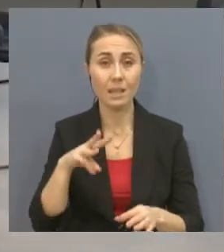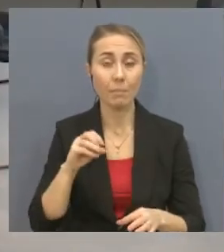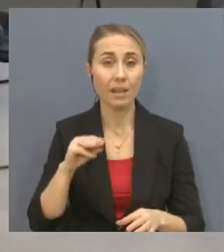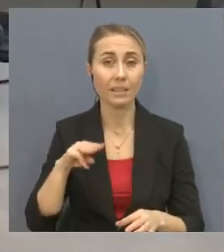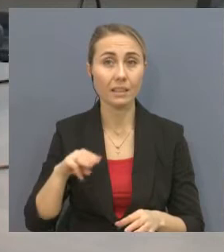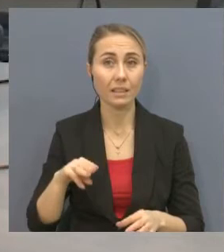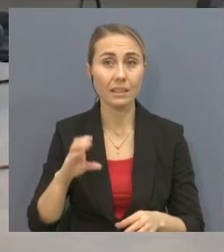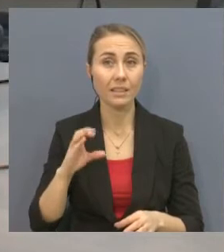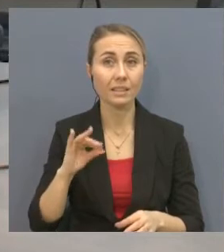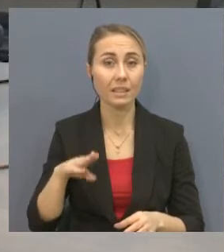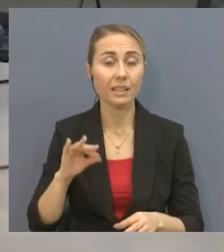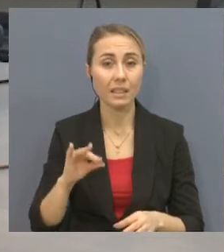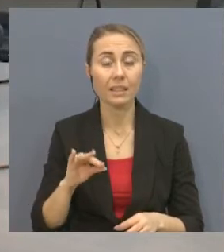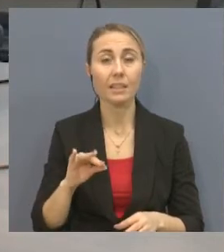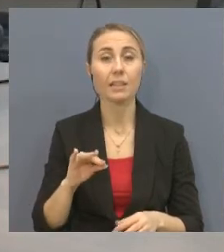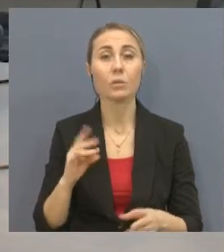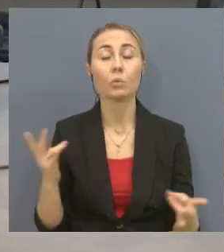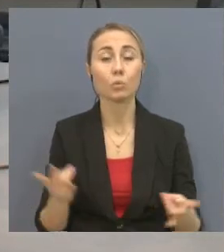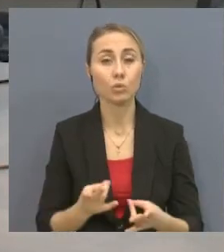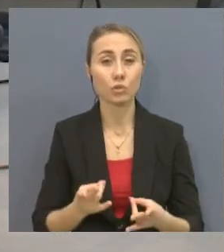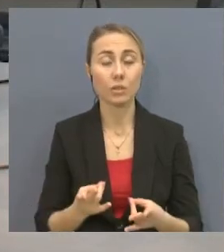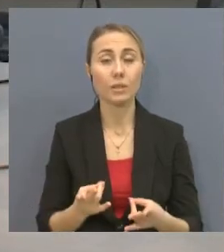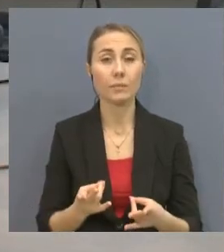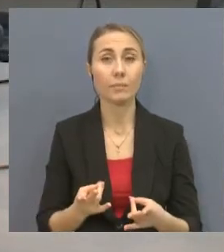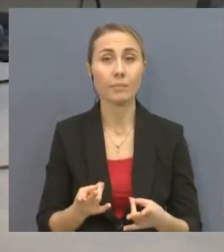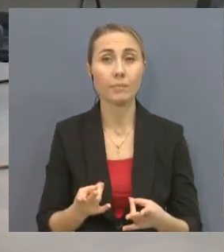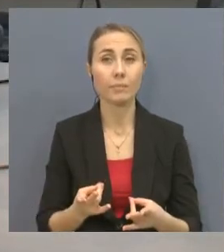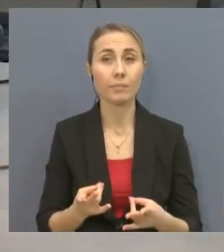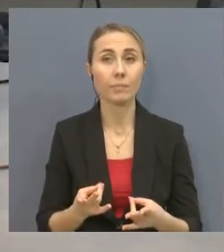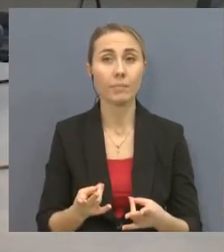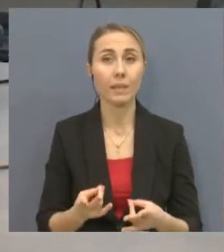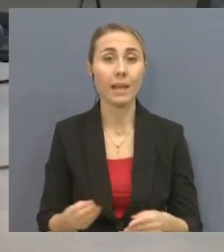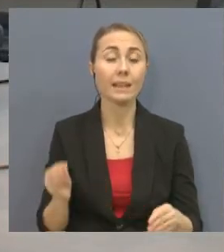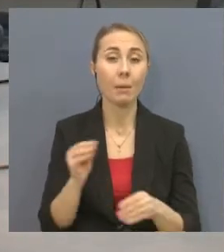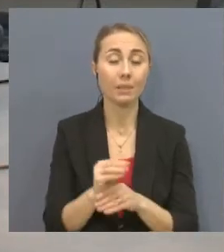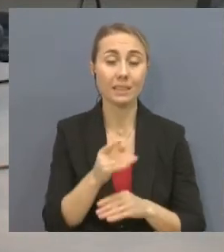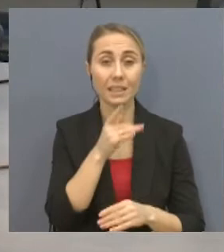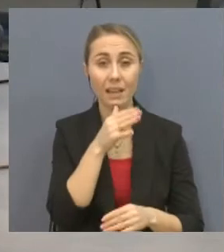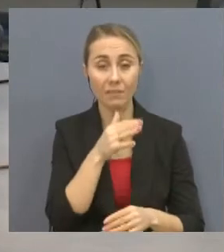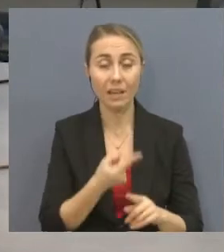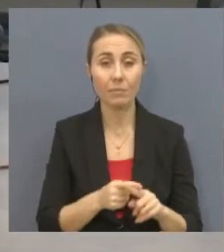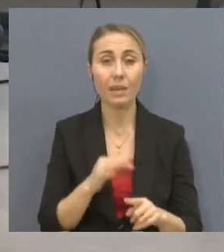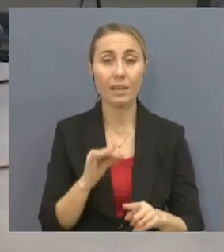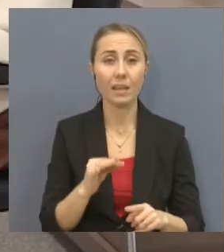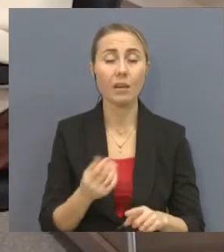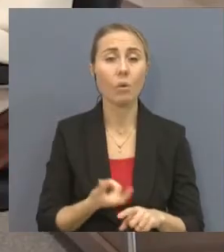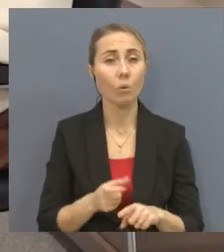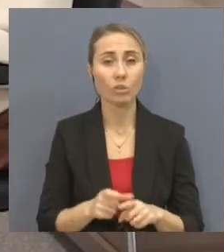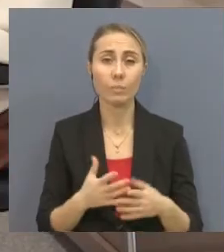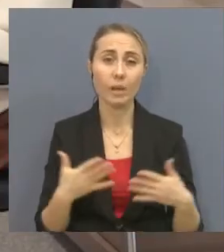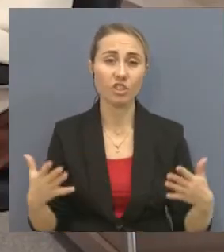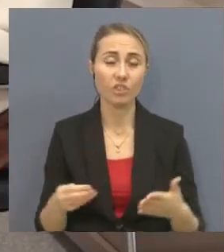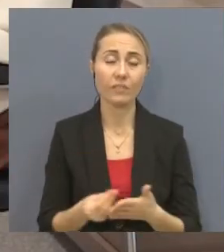нужны скажем так нужно дополнительное время и очень большые